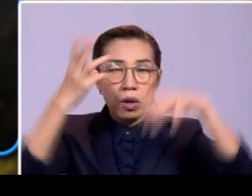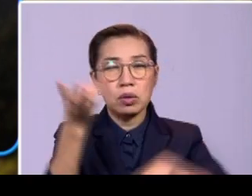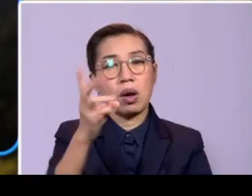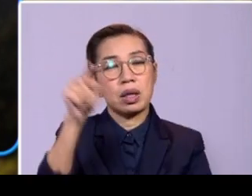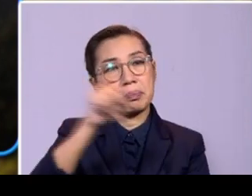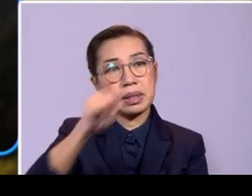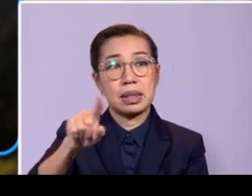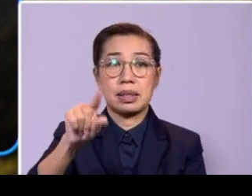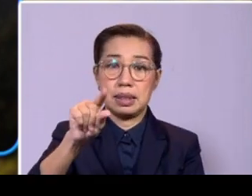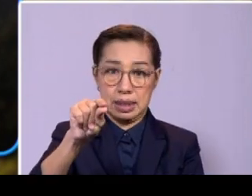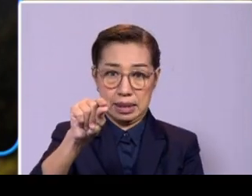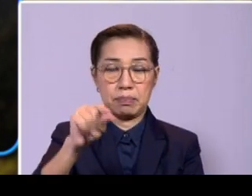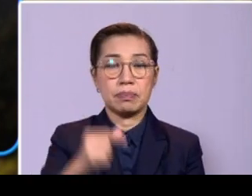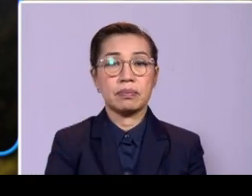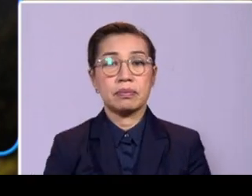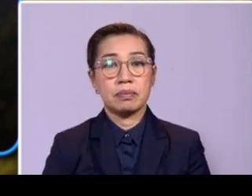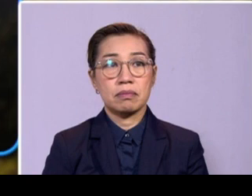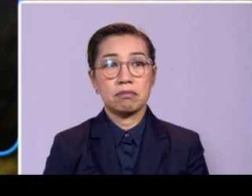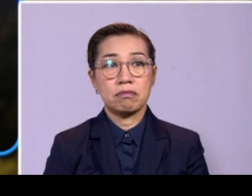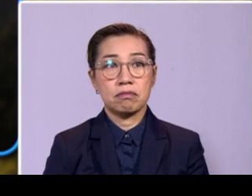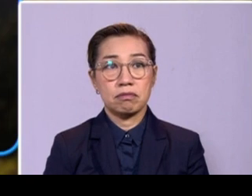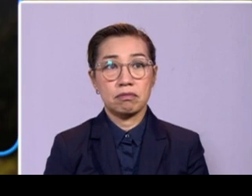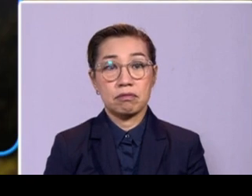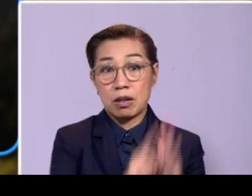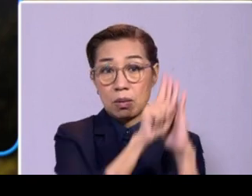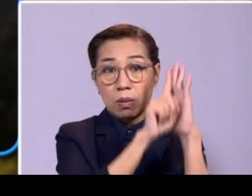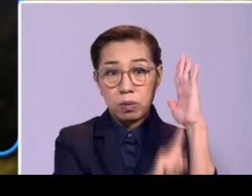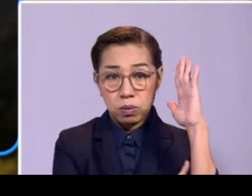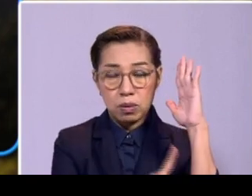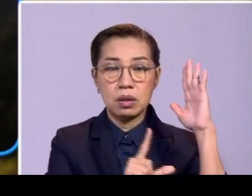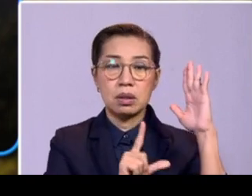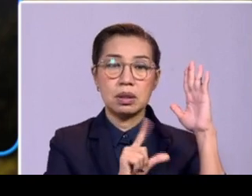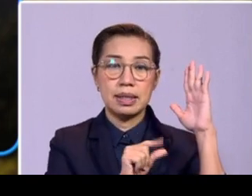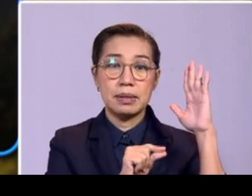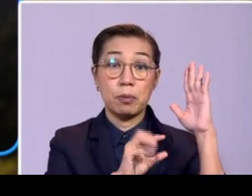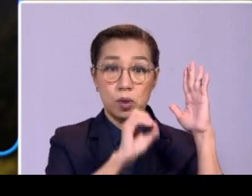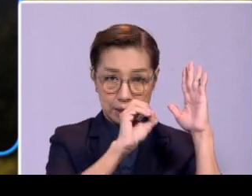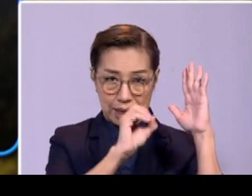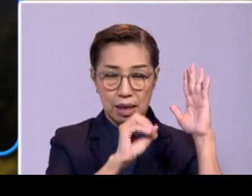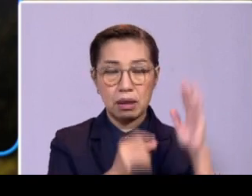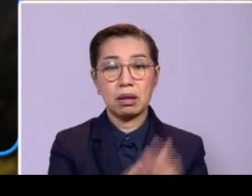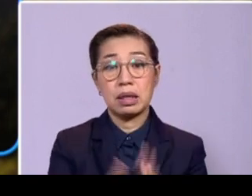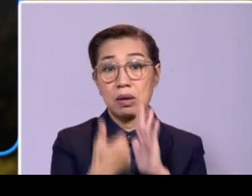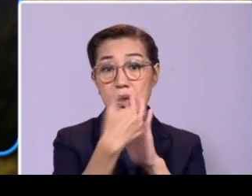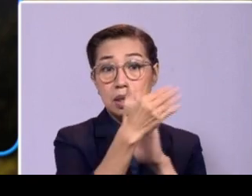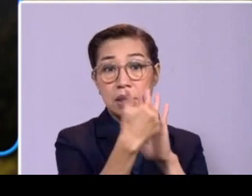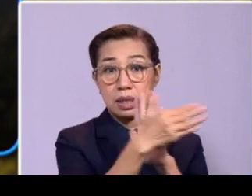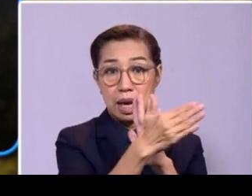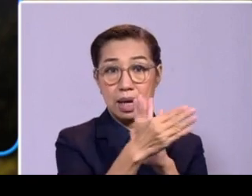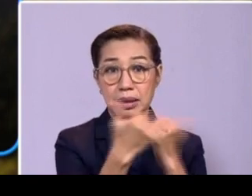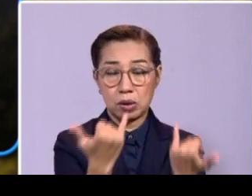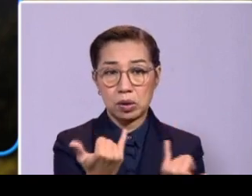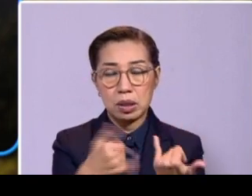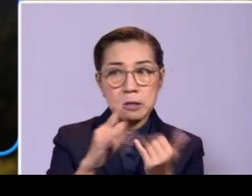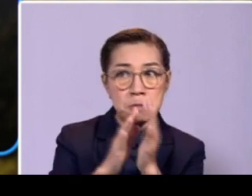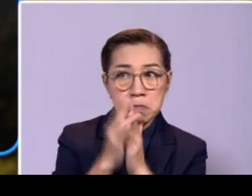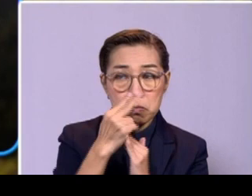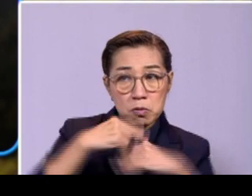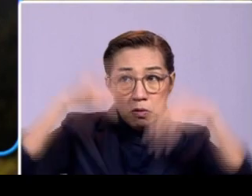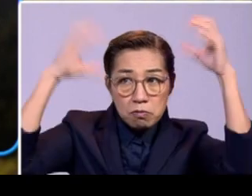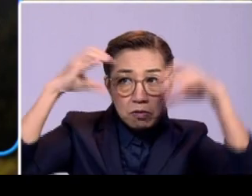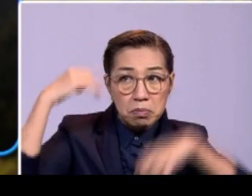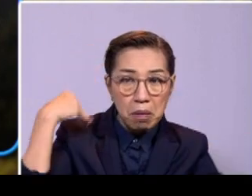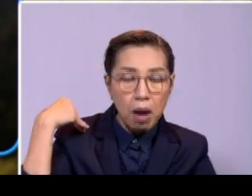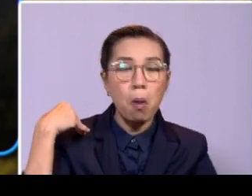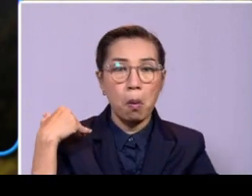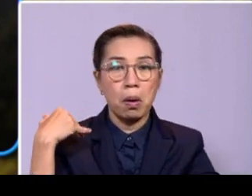ก 20% นะครับอุณหภูมิเฉลี่ยต่ำสุดเนี่ยจะอยู่ที่ประมาณ20องศานะครับขณะที่ภาคอีสานที่ลุ้นๆในเรื่องของฝนกันอยู่ก็